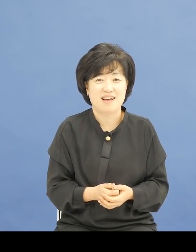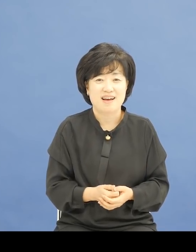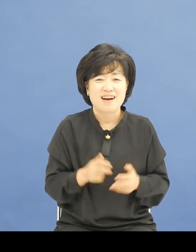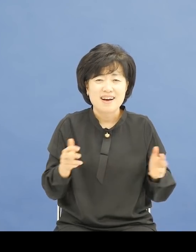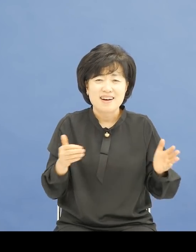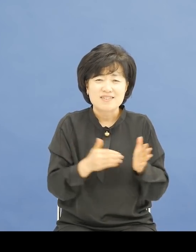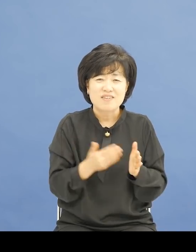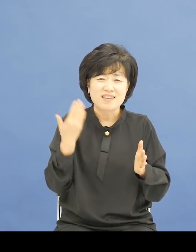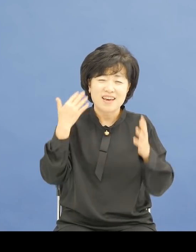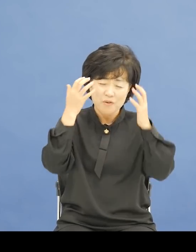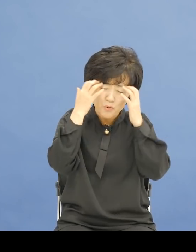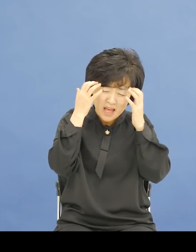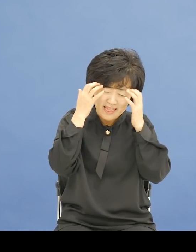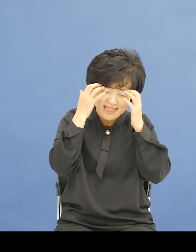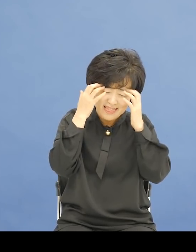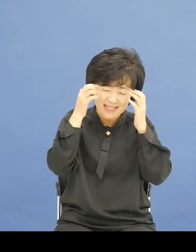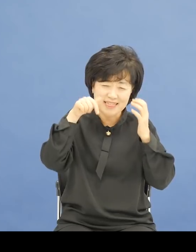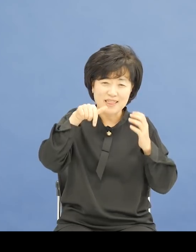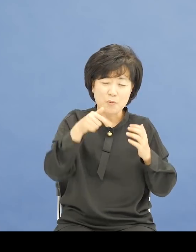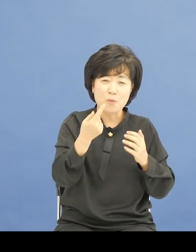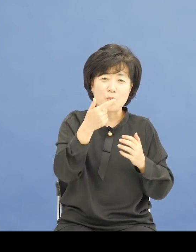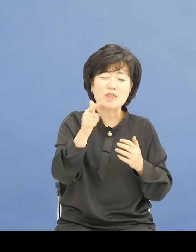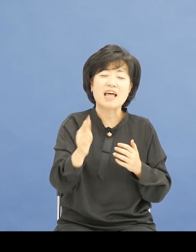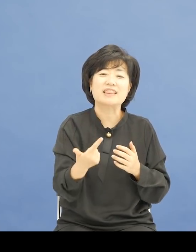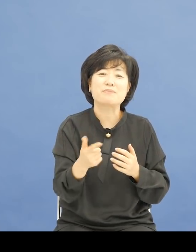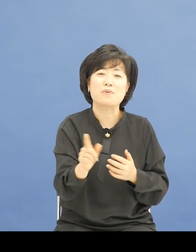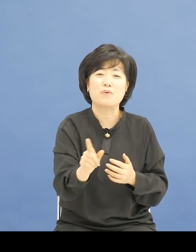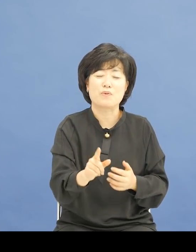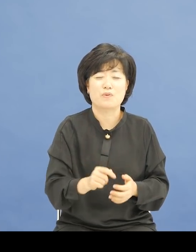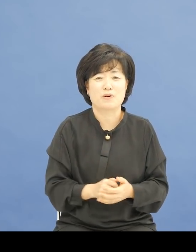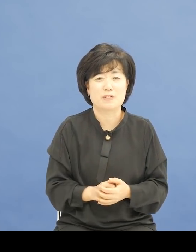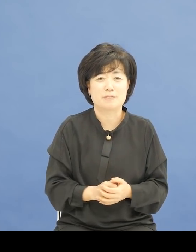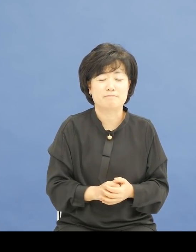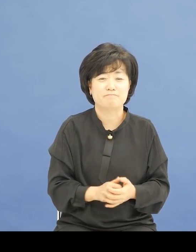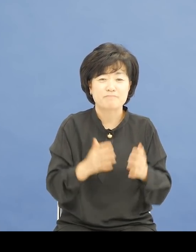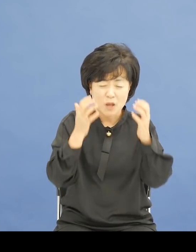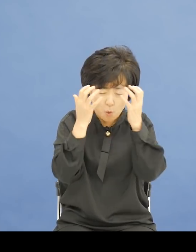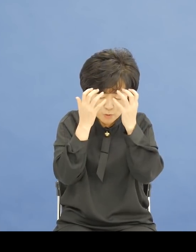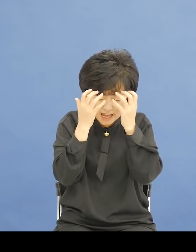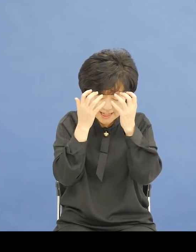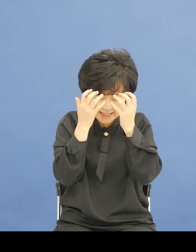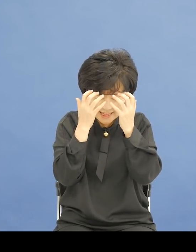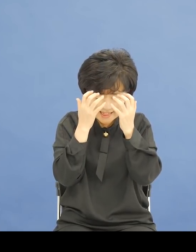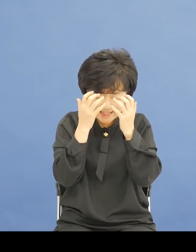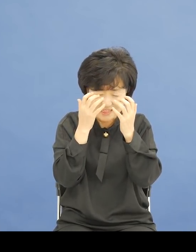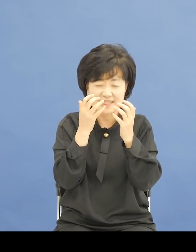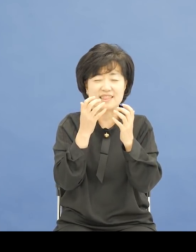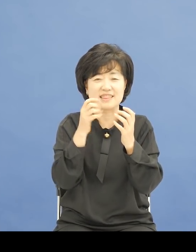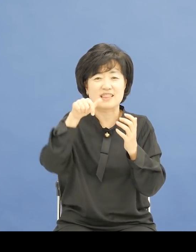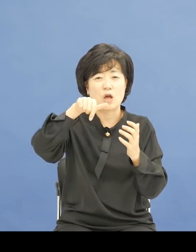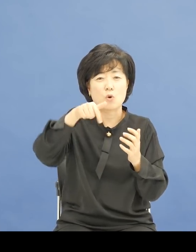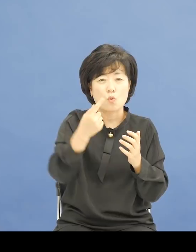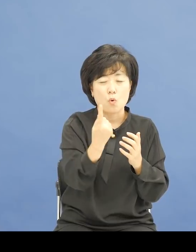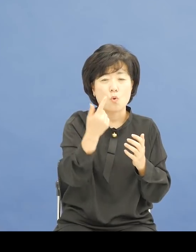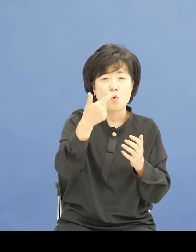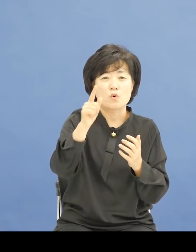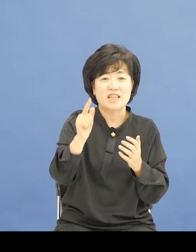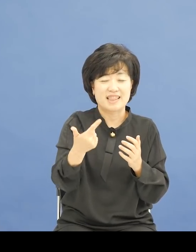그동안 겪었던 고난이라는 단어에 대해서 어떻게 증거하고 싶으세요? 좀 고난이라는 단어를 네.